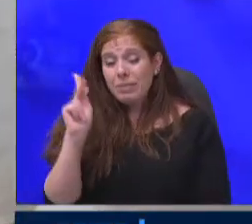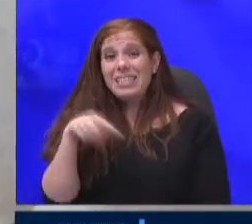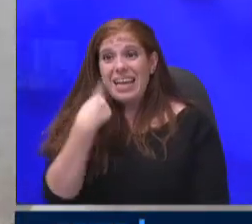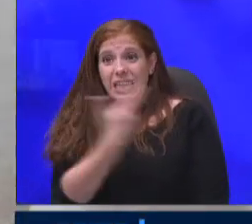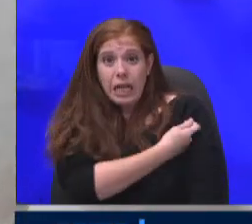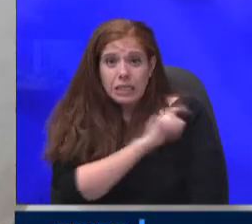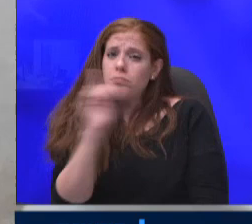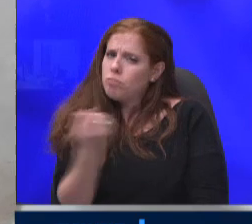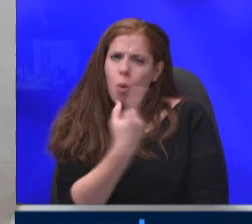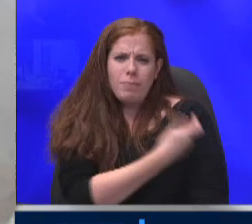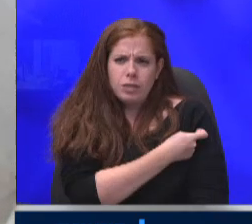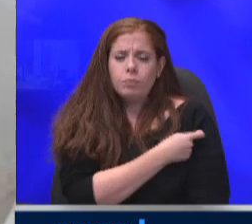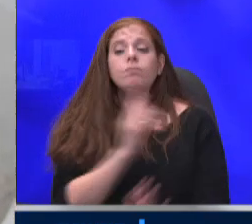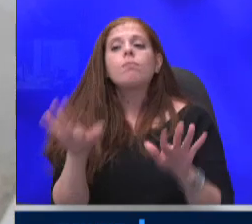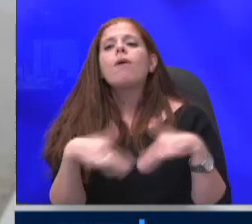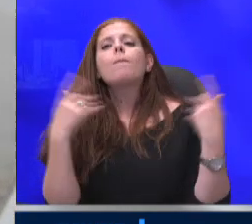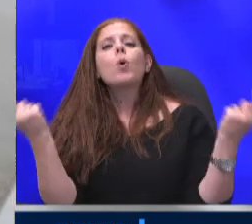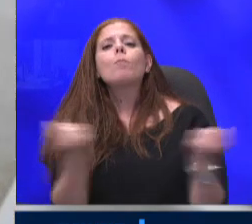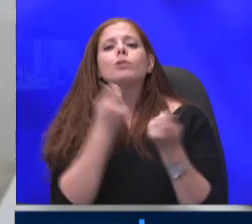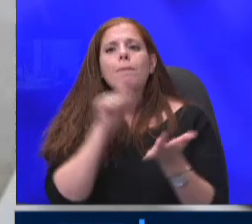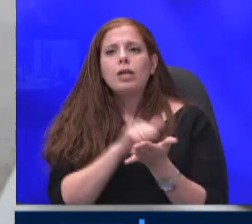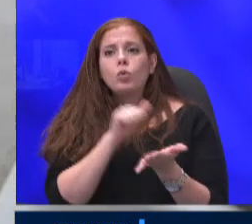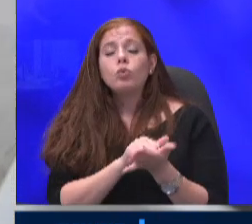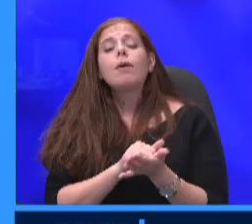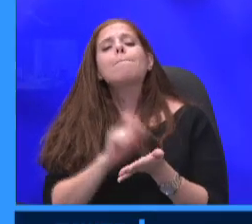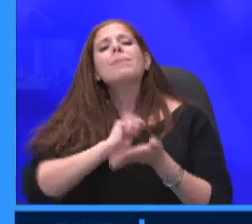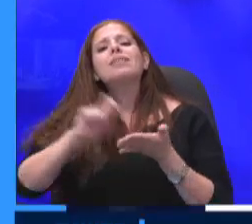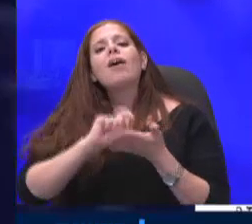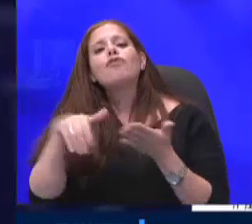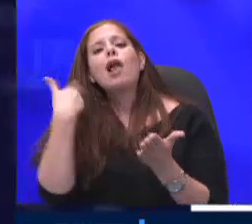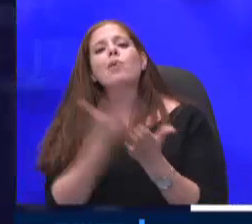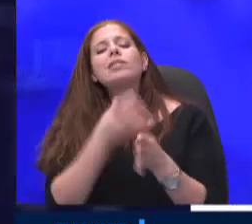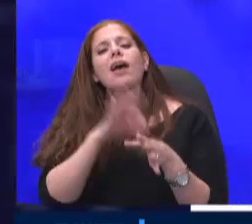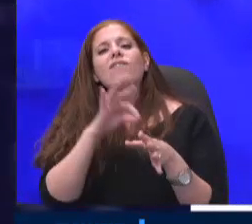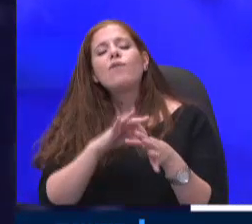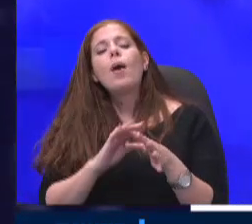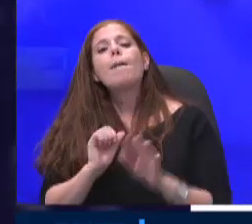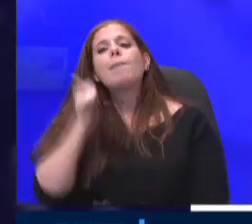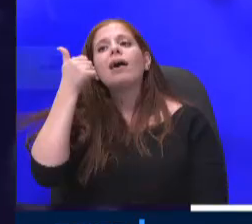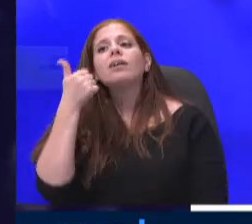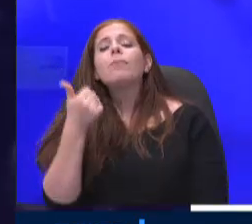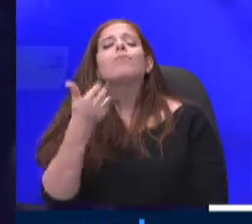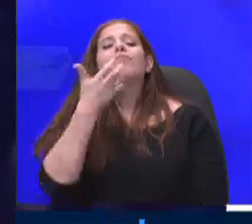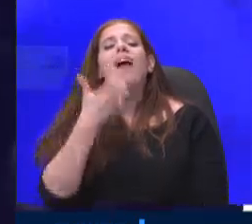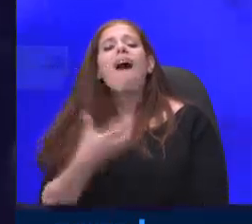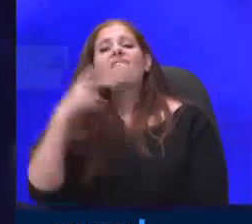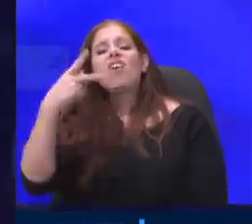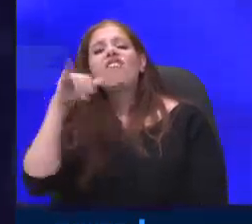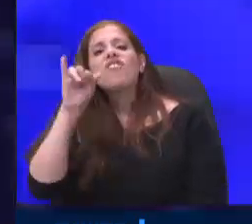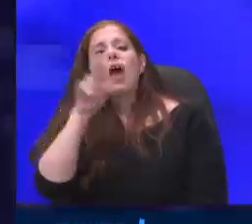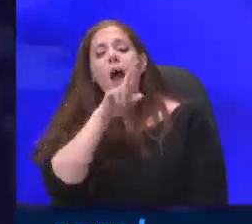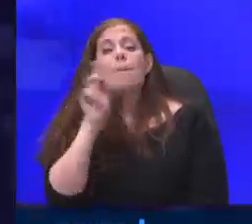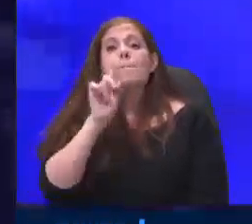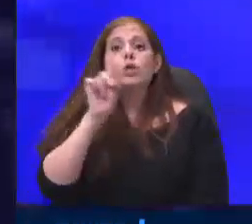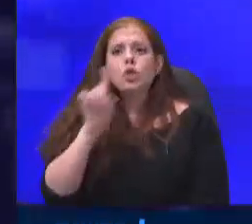פורסם בעיתונות החרדית מכתב של היועץ הרפואי הבכיר הרב אלימלך פירר בשמם של המנהיגים החרדים ללכת